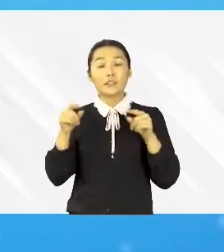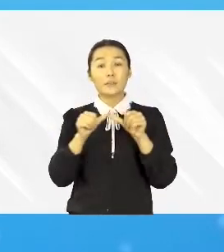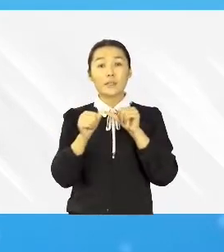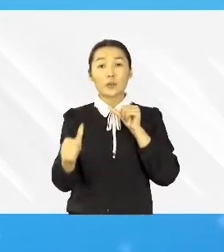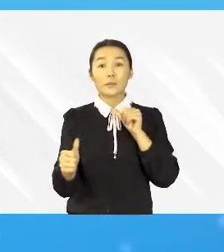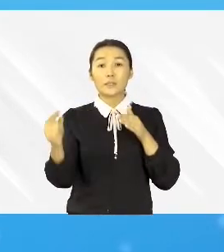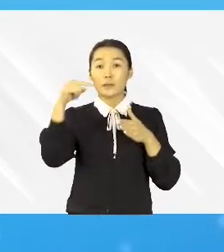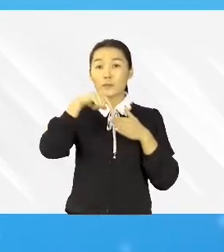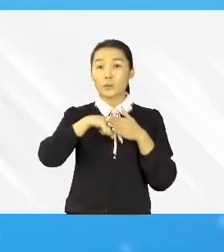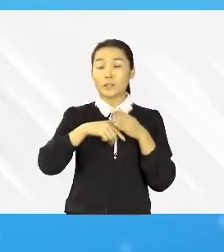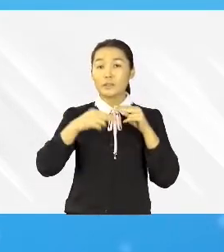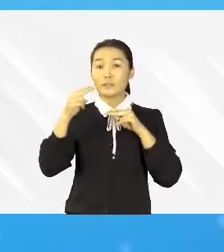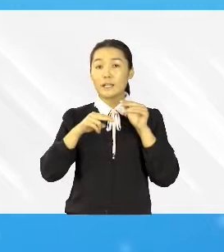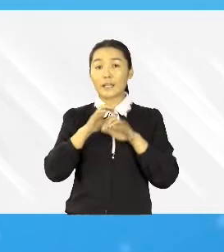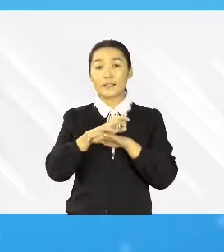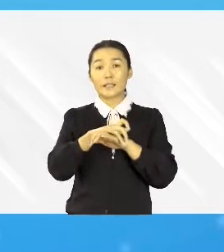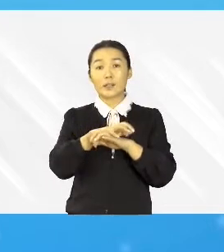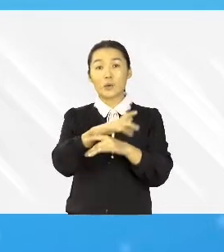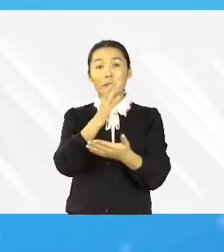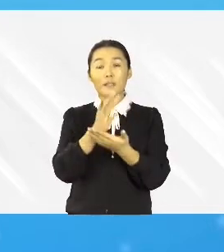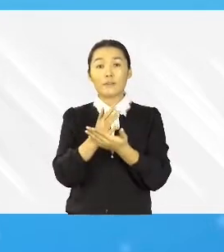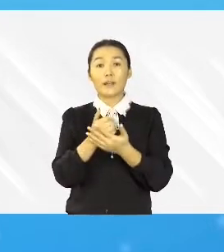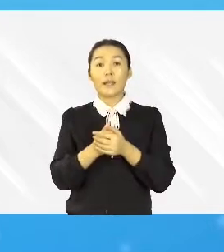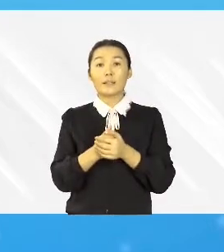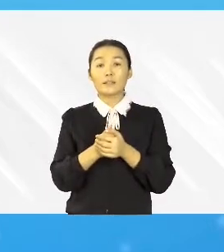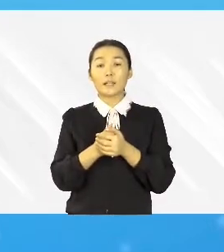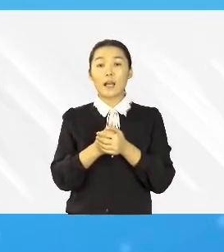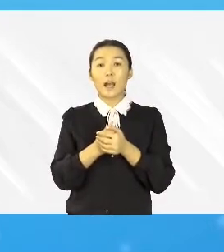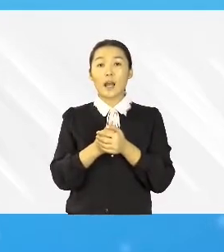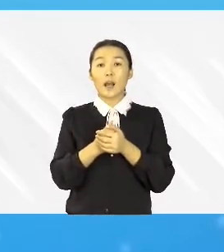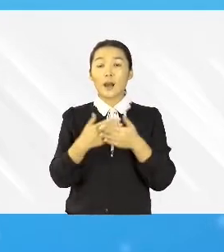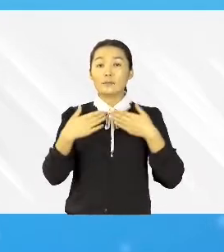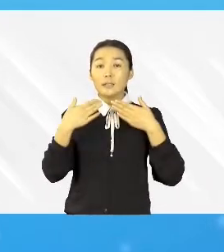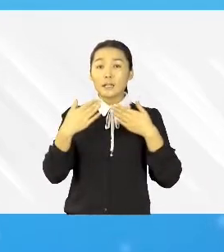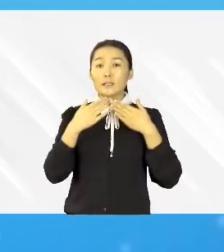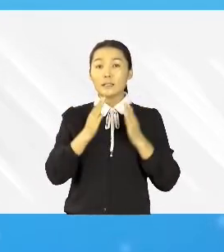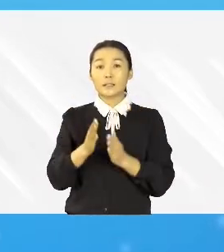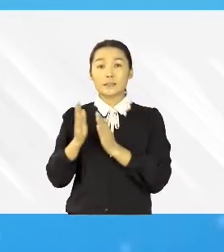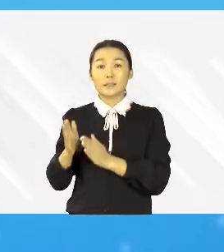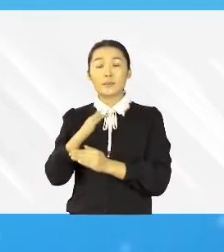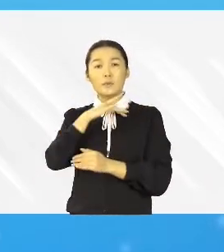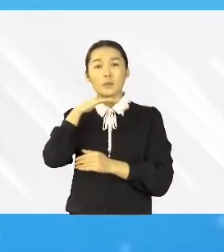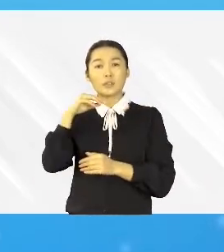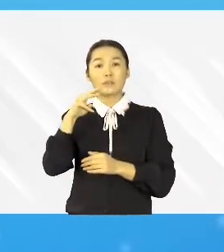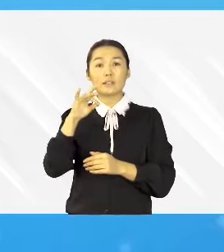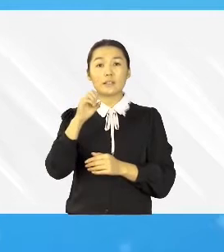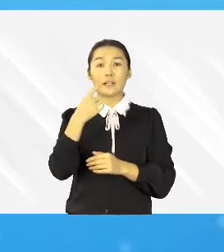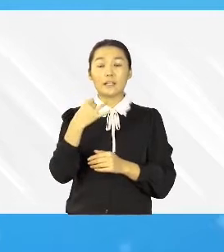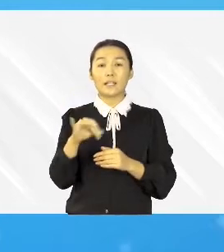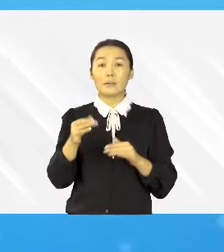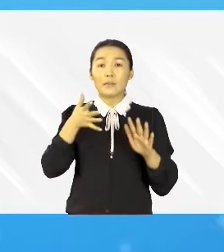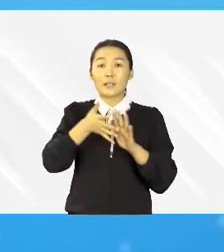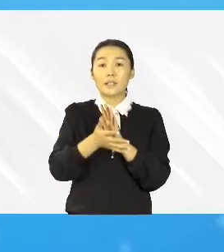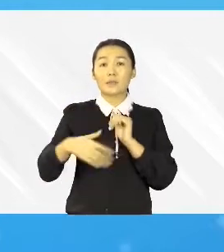особенностями внутреннего строения насекомых являются в дыхательной системе множество трахей, пронизывающих все